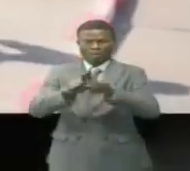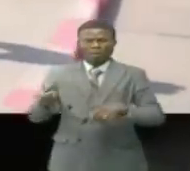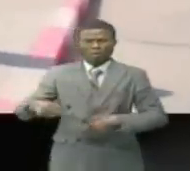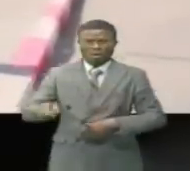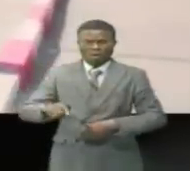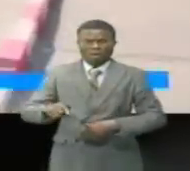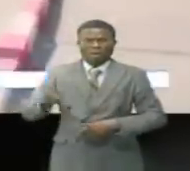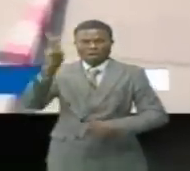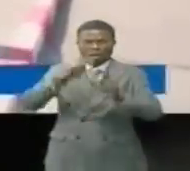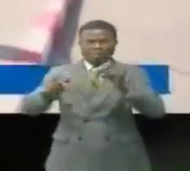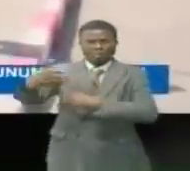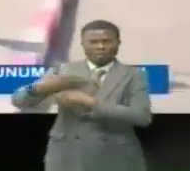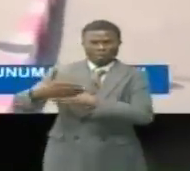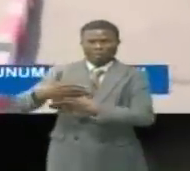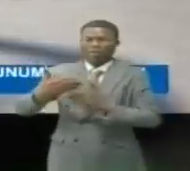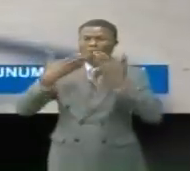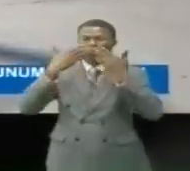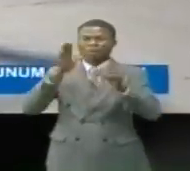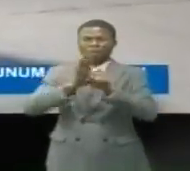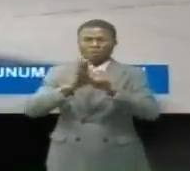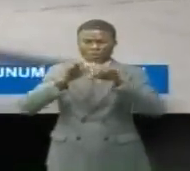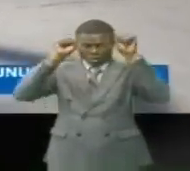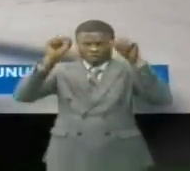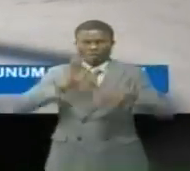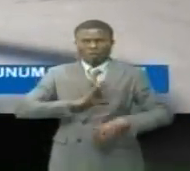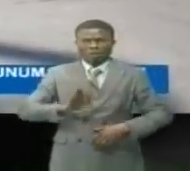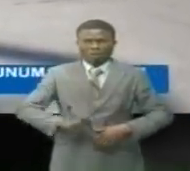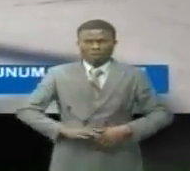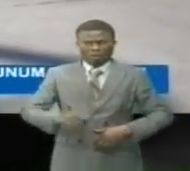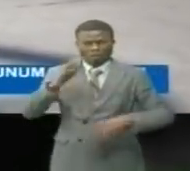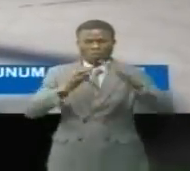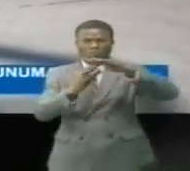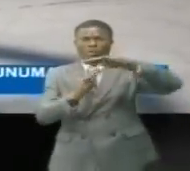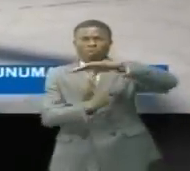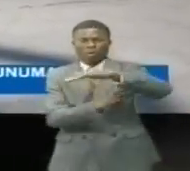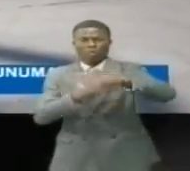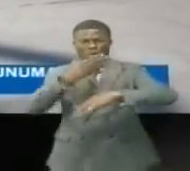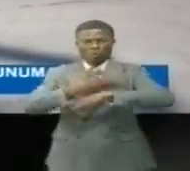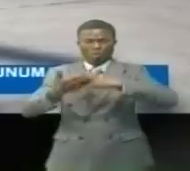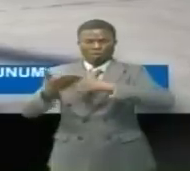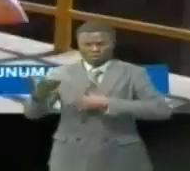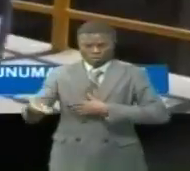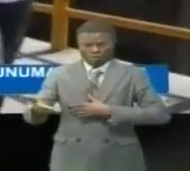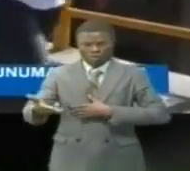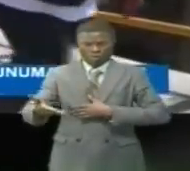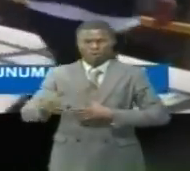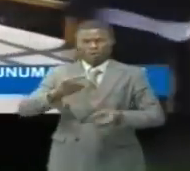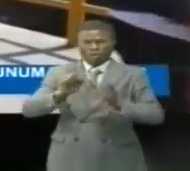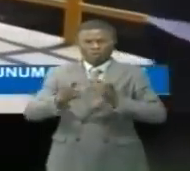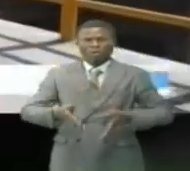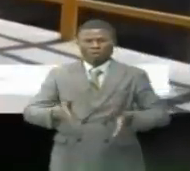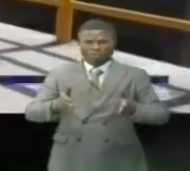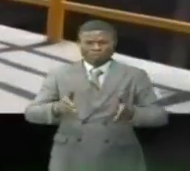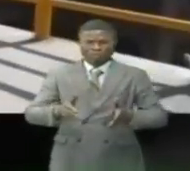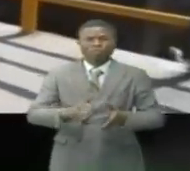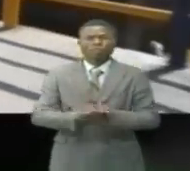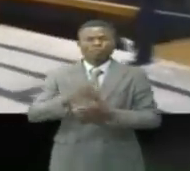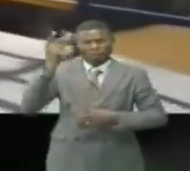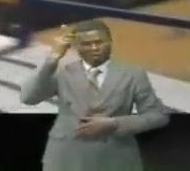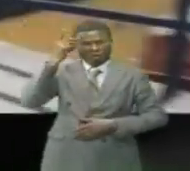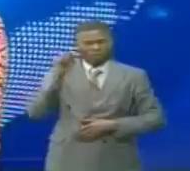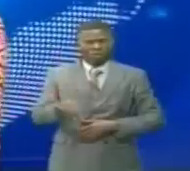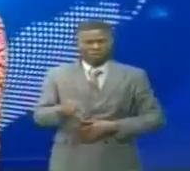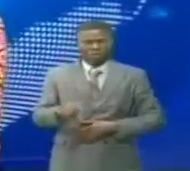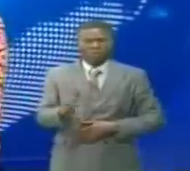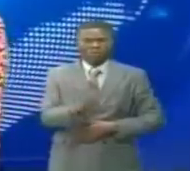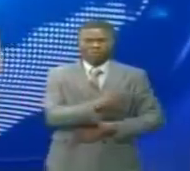quartiers périphériques remercie le chef de l'État, Félix-Antoine Tshisekedi Tshilombo, pour cet aménagement urbain dans la ville-province de